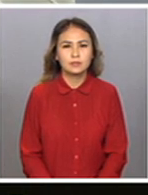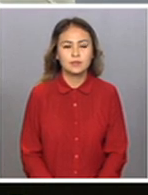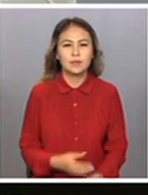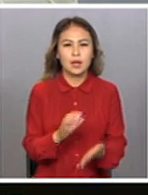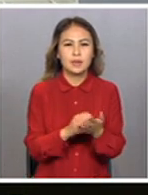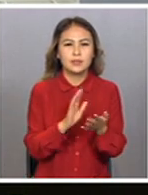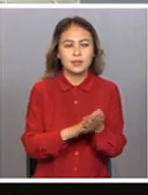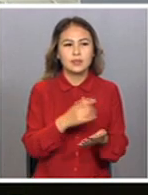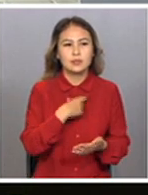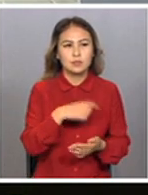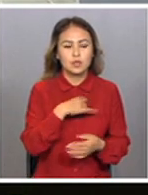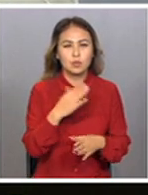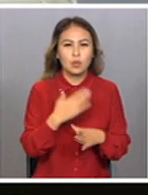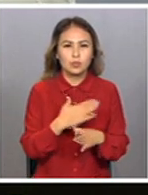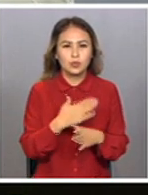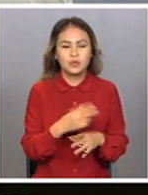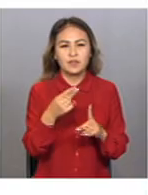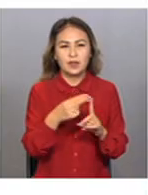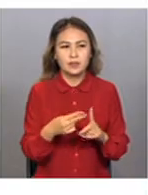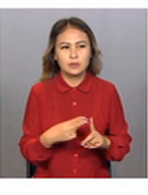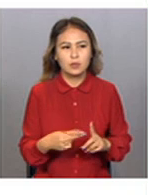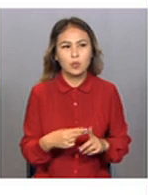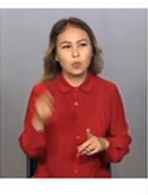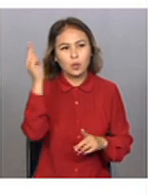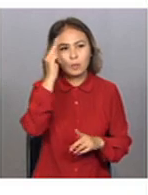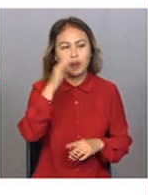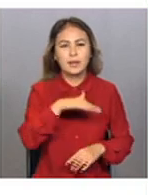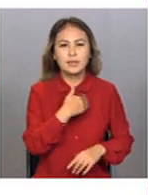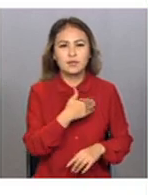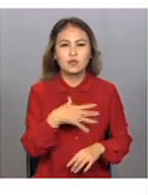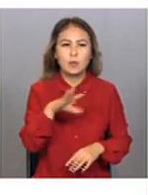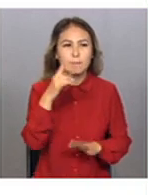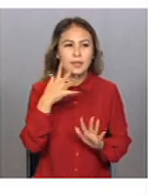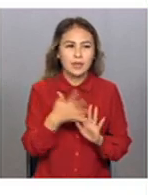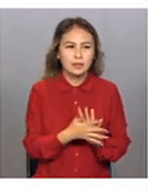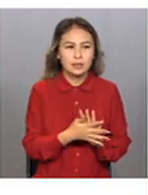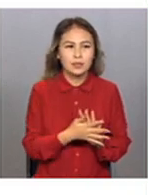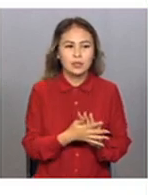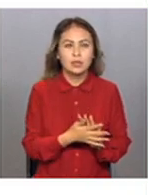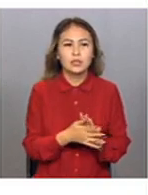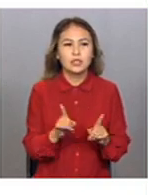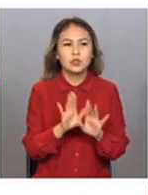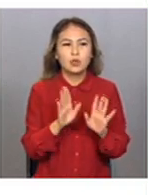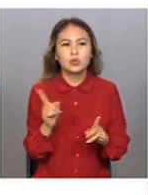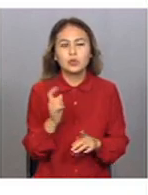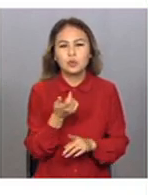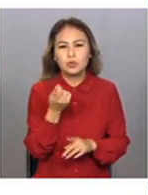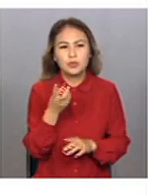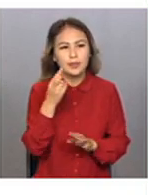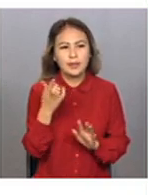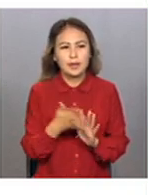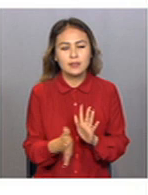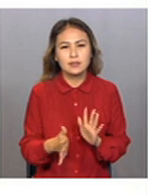Оцените себя с помощью фразы. Урок полезен, все понятно, лишь кое-что